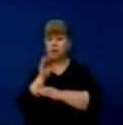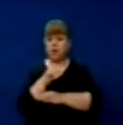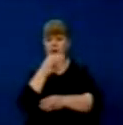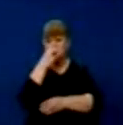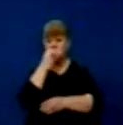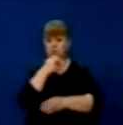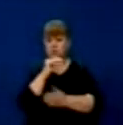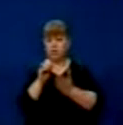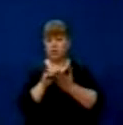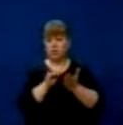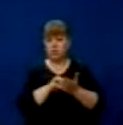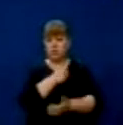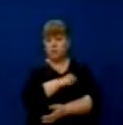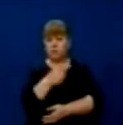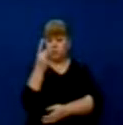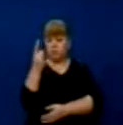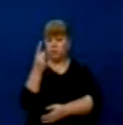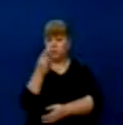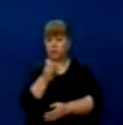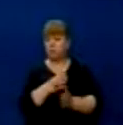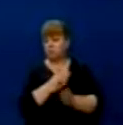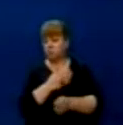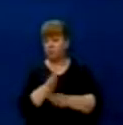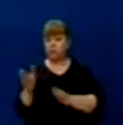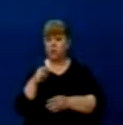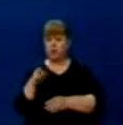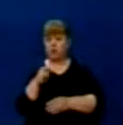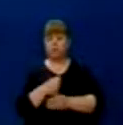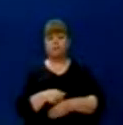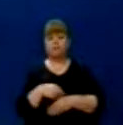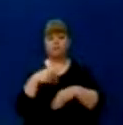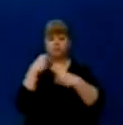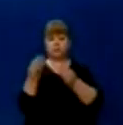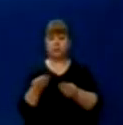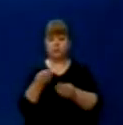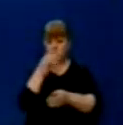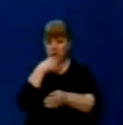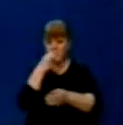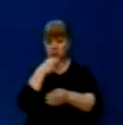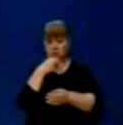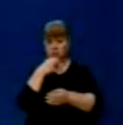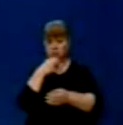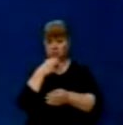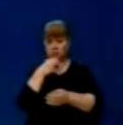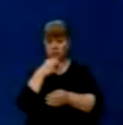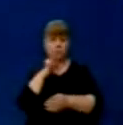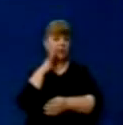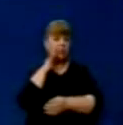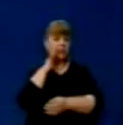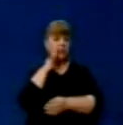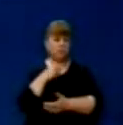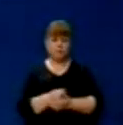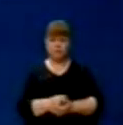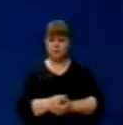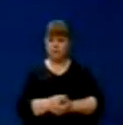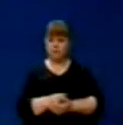afat vetëm 1 vjeçar, dhe më një skandon afati. Ky i fundit i ka dërzu pastaj këto bare në Maqedoni. A